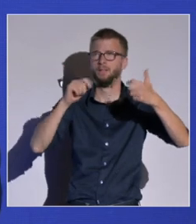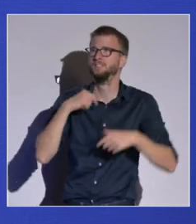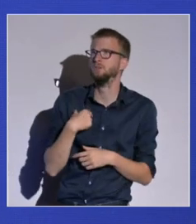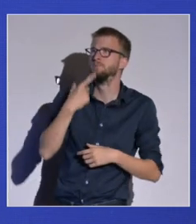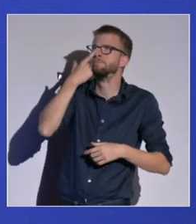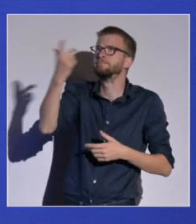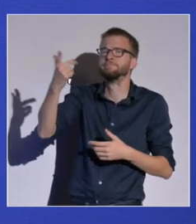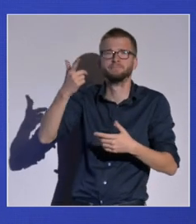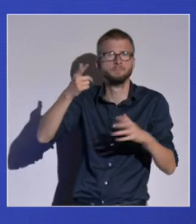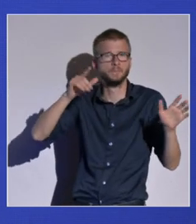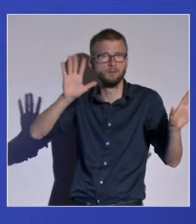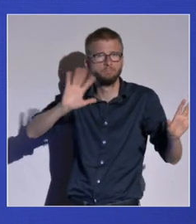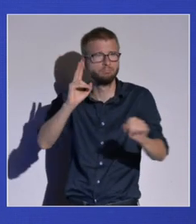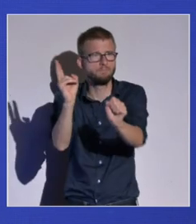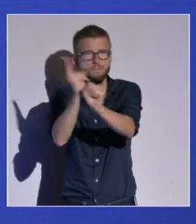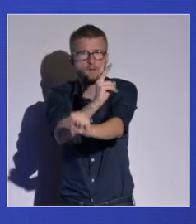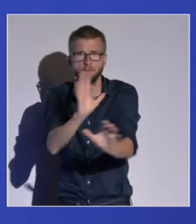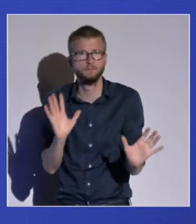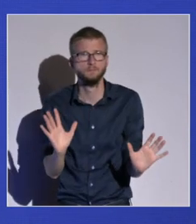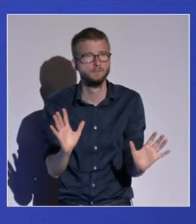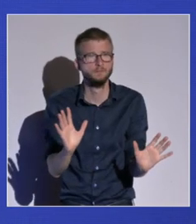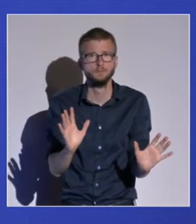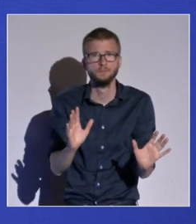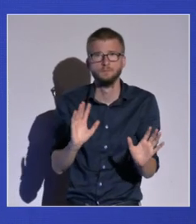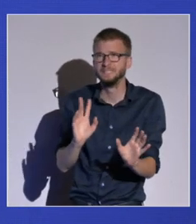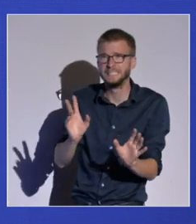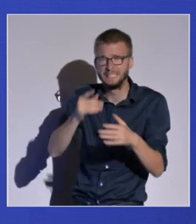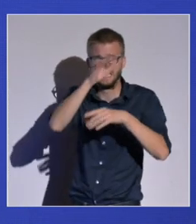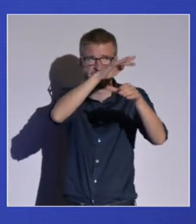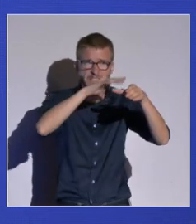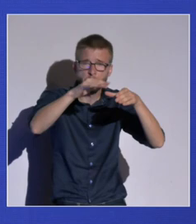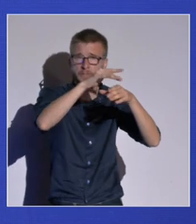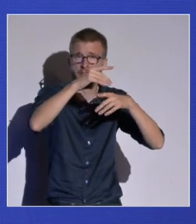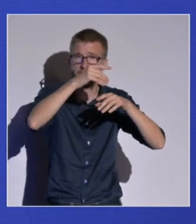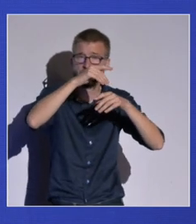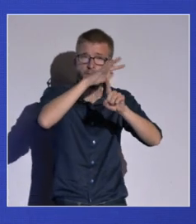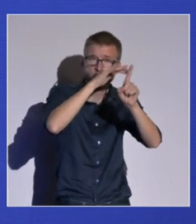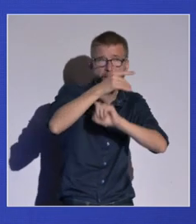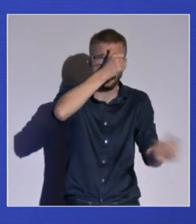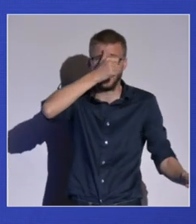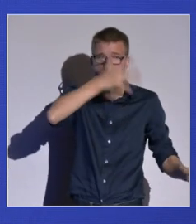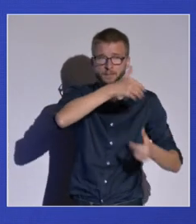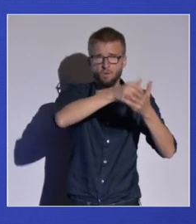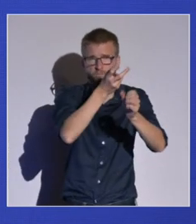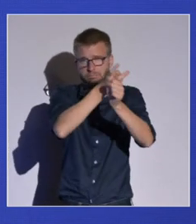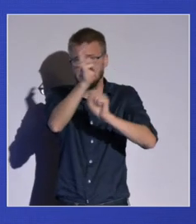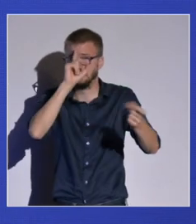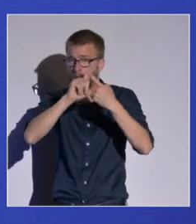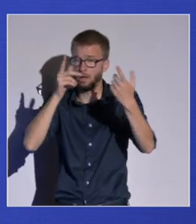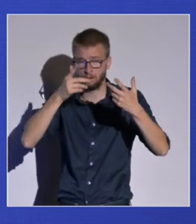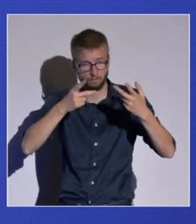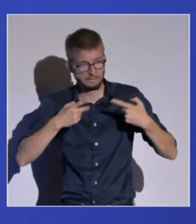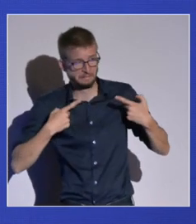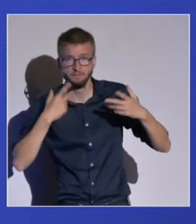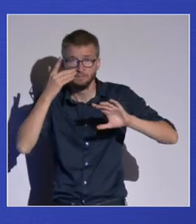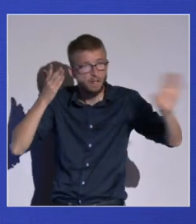une malédiction, et que la société américaine est menacée dans son existence et dans son avenir